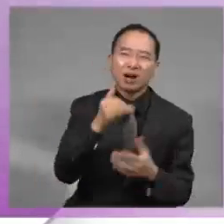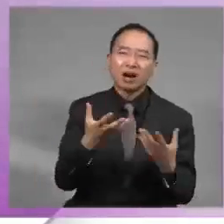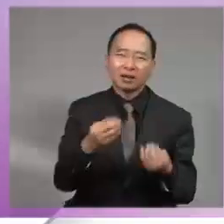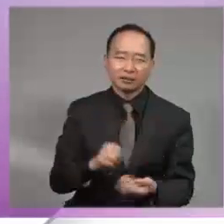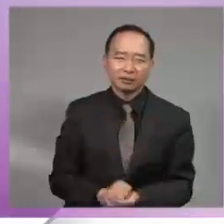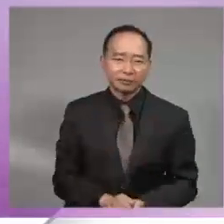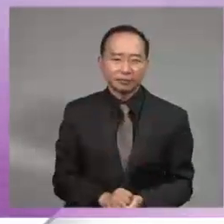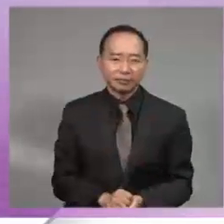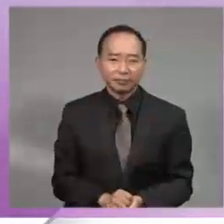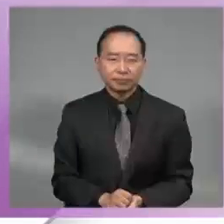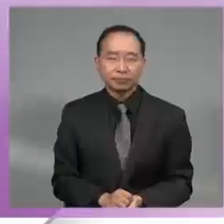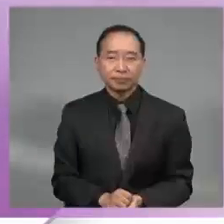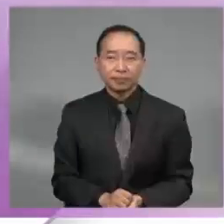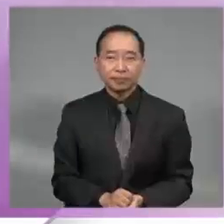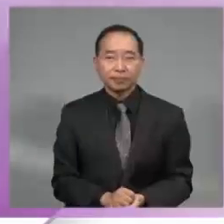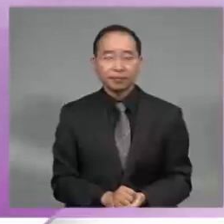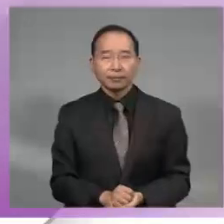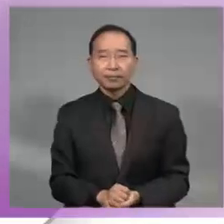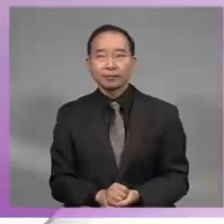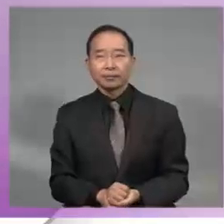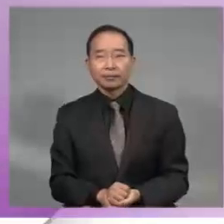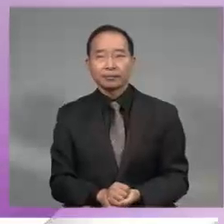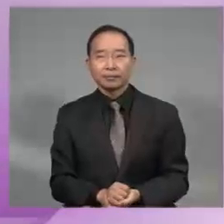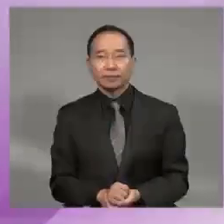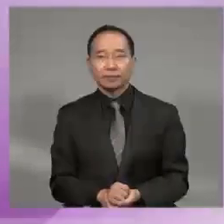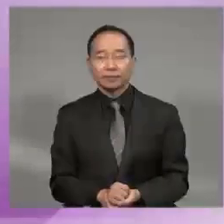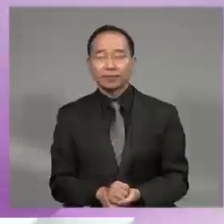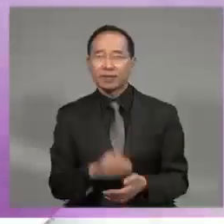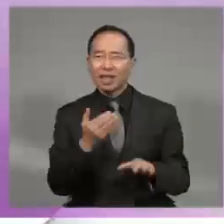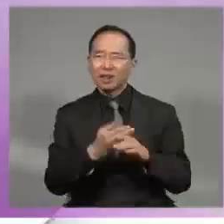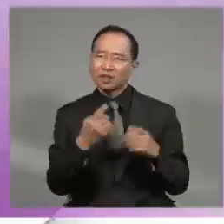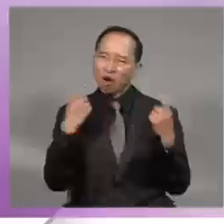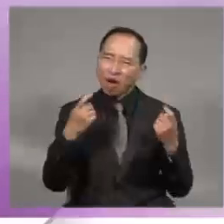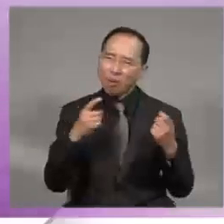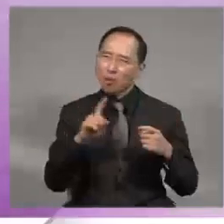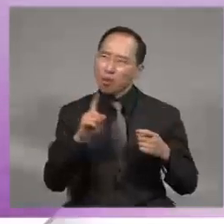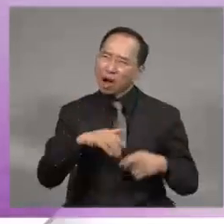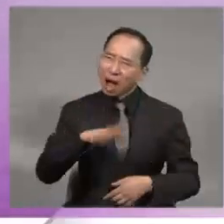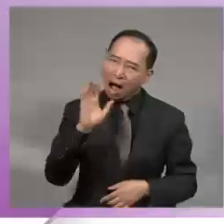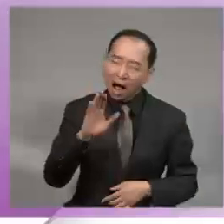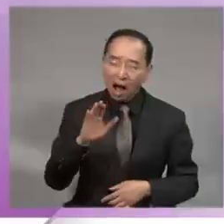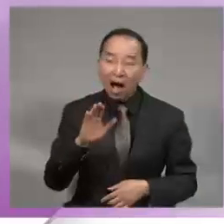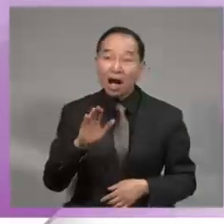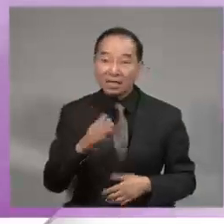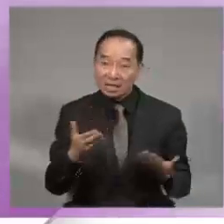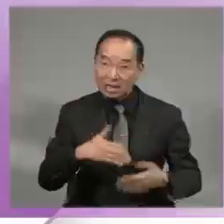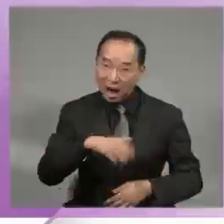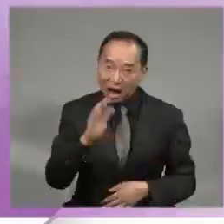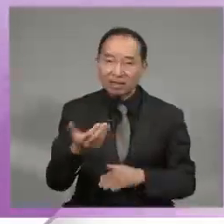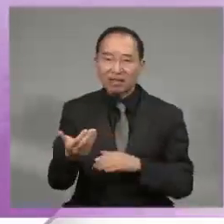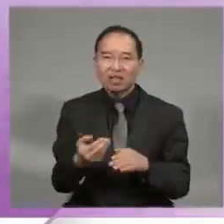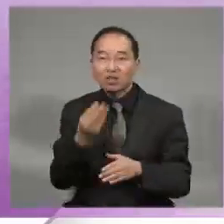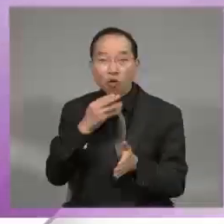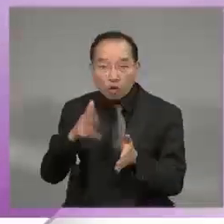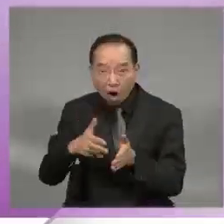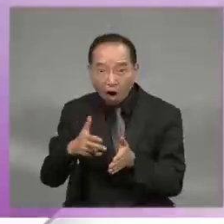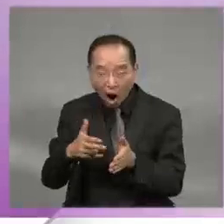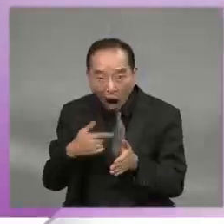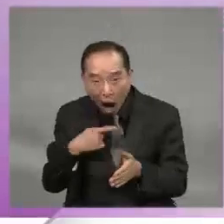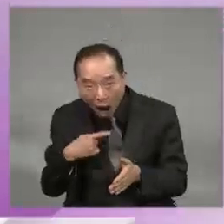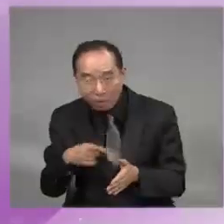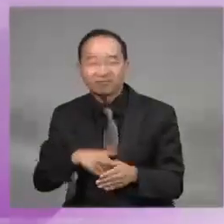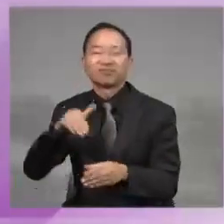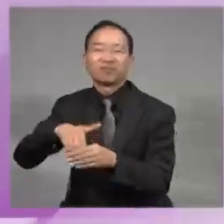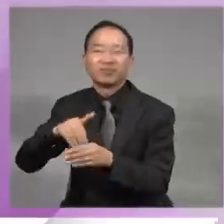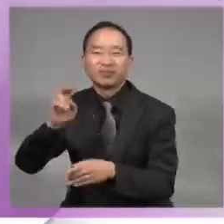보니까 다른 지역으로 이동하시면서 투표를 하고 가시는 분들도 계실 것 같아요. 자, 해서 저렇게 분류하는 작업도 좀 시간이 걸릴